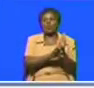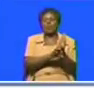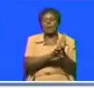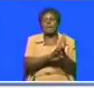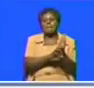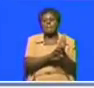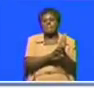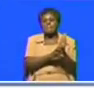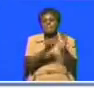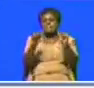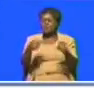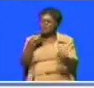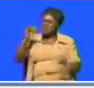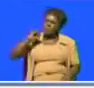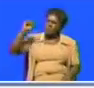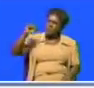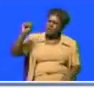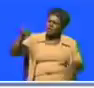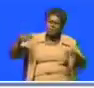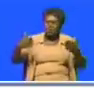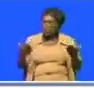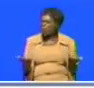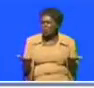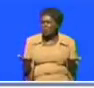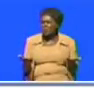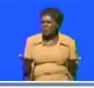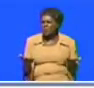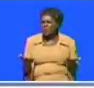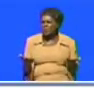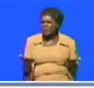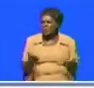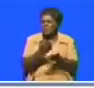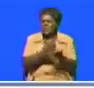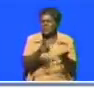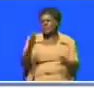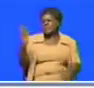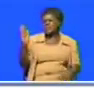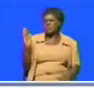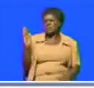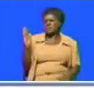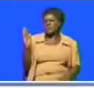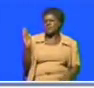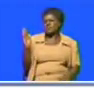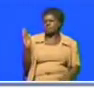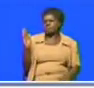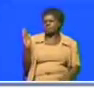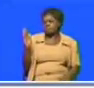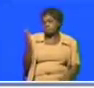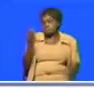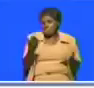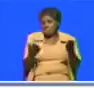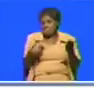wa polisi. Tunaweza sema ni siasa inaingizwa katika usimamizi ama sekta hii ya ulinzi na usalama. Mtazamo wangu ni